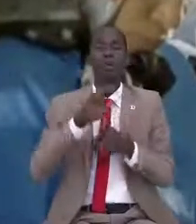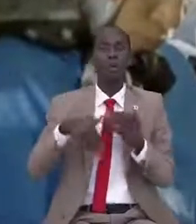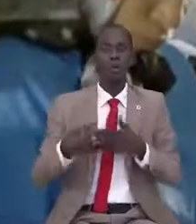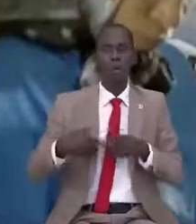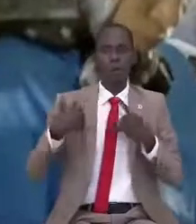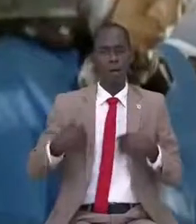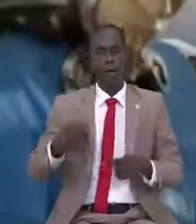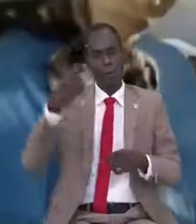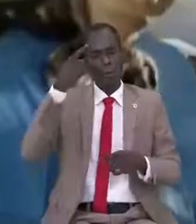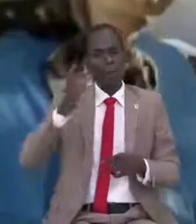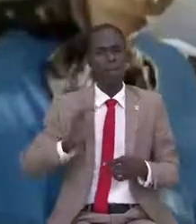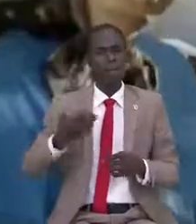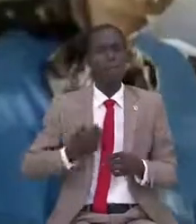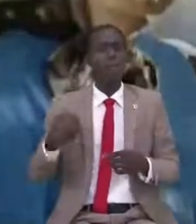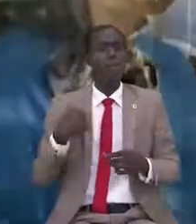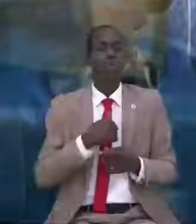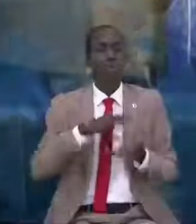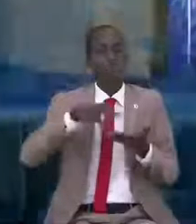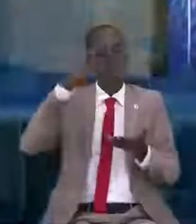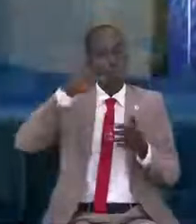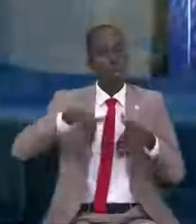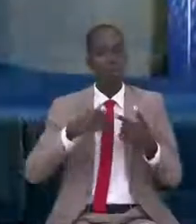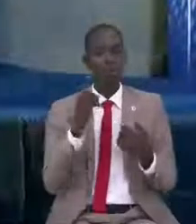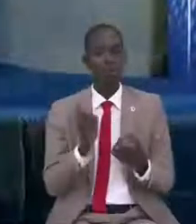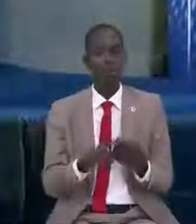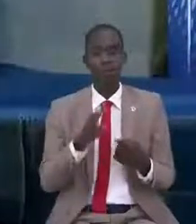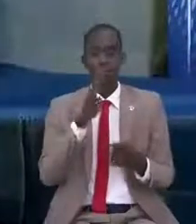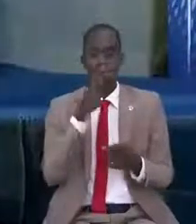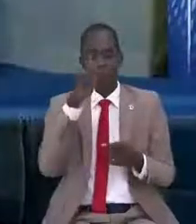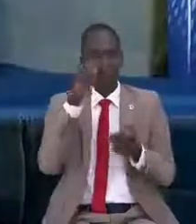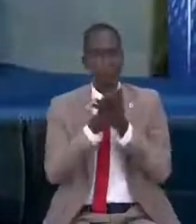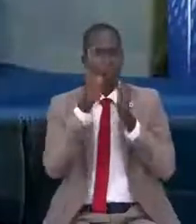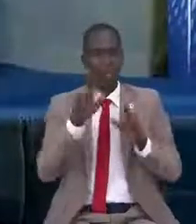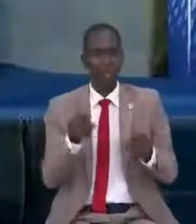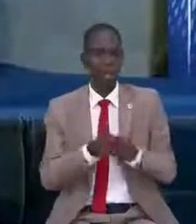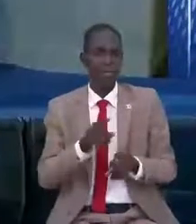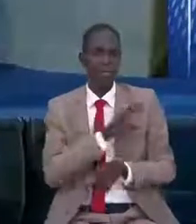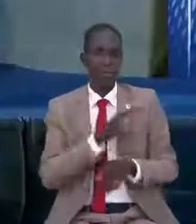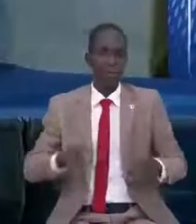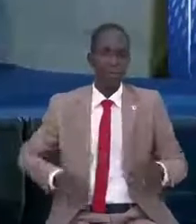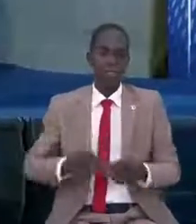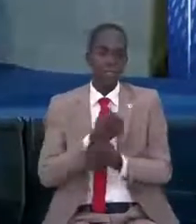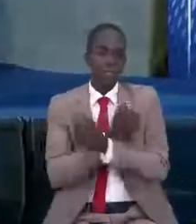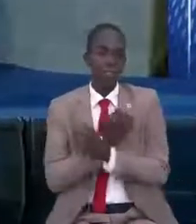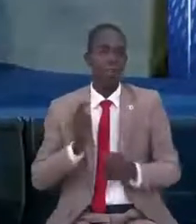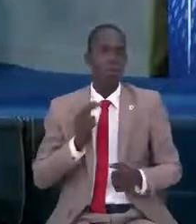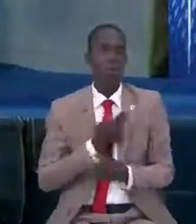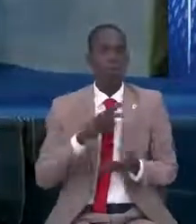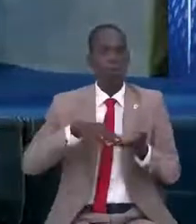de tout notre esprit. Nous avons appris comment aimer les croyants comme Christ nous aime. Nous avons appris comment